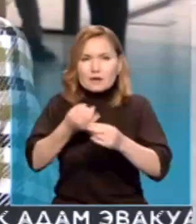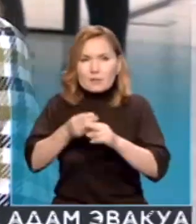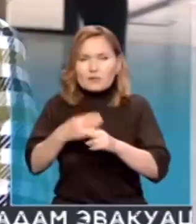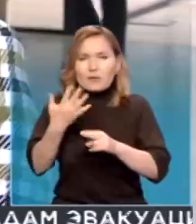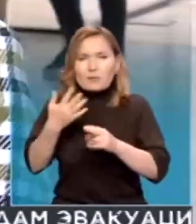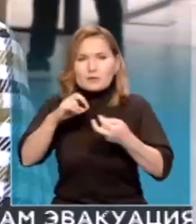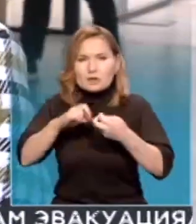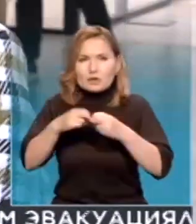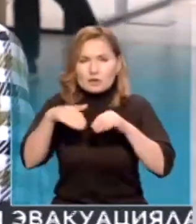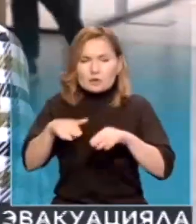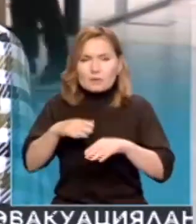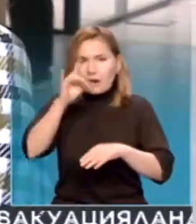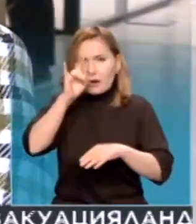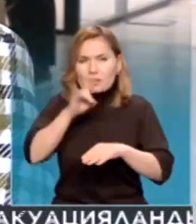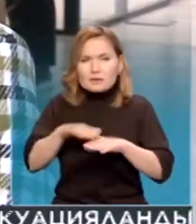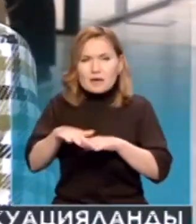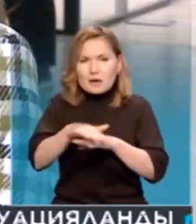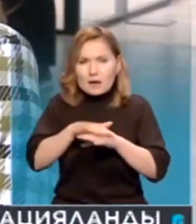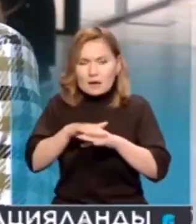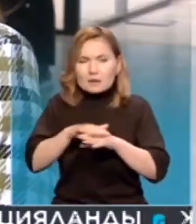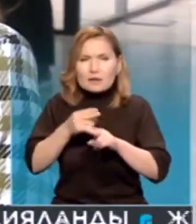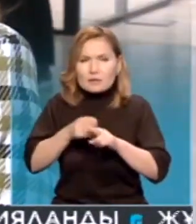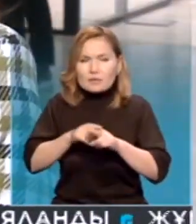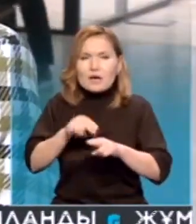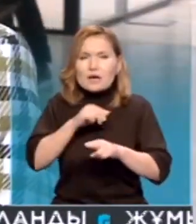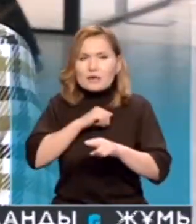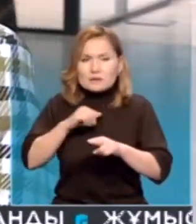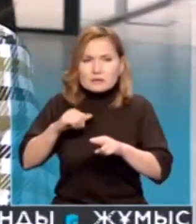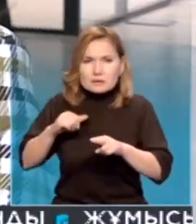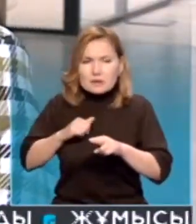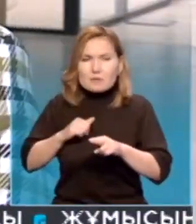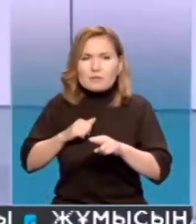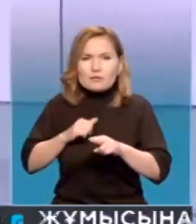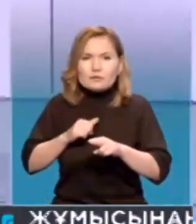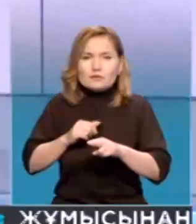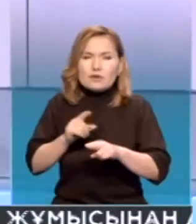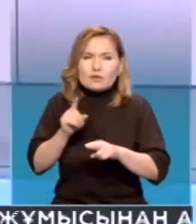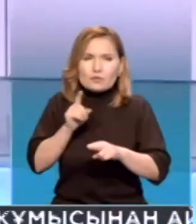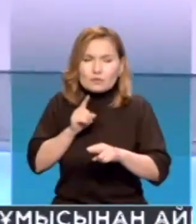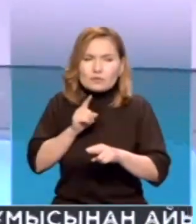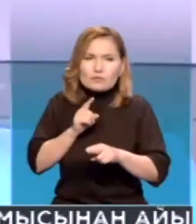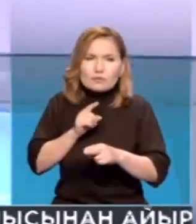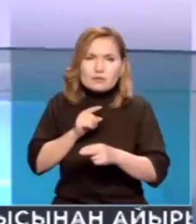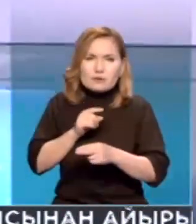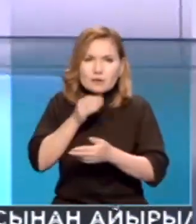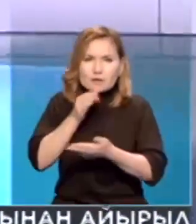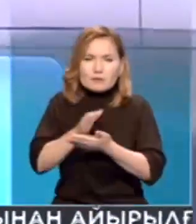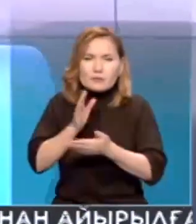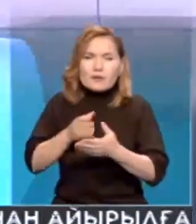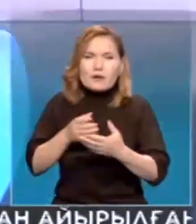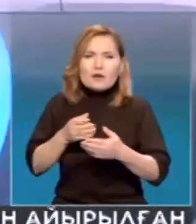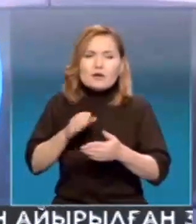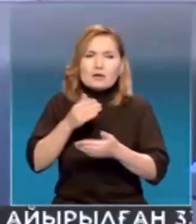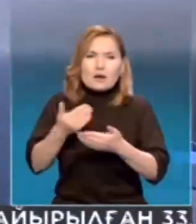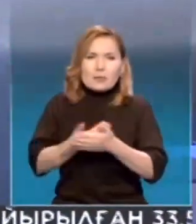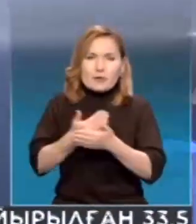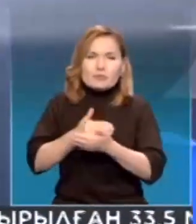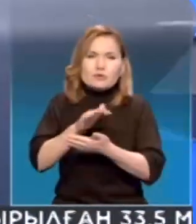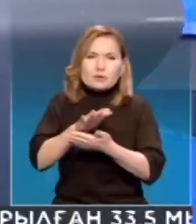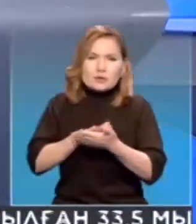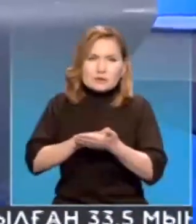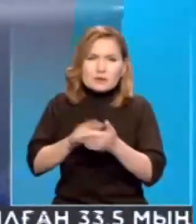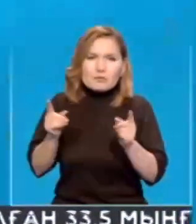шешуін Қазақстан электораты, Қазақстан халқы күтіп отыр. Хабарымызды жалғастырамыз, әрі қарай көретіндеріңіз.